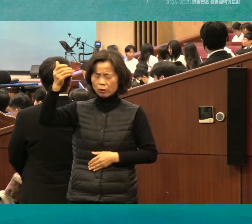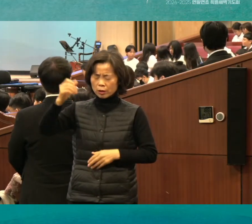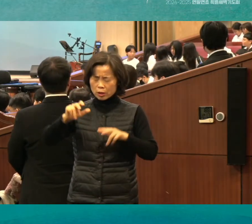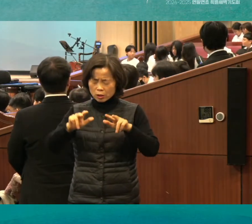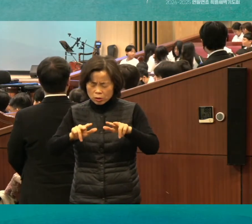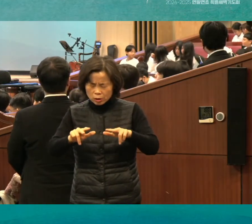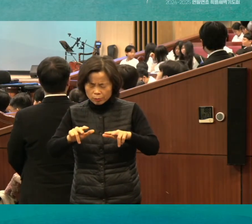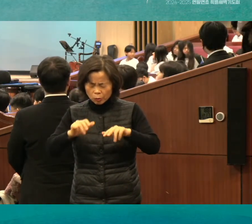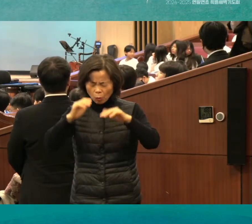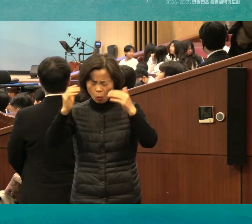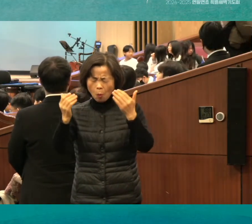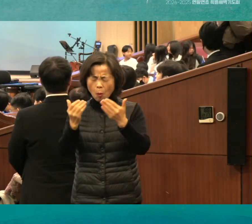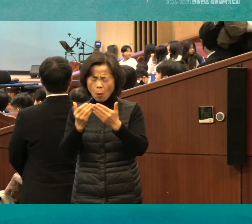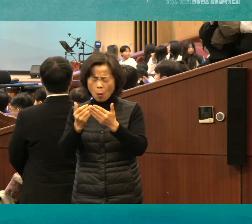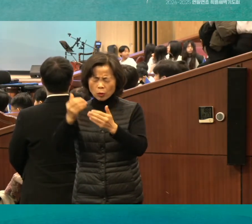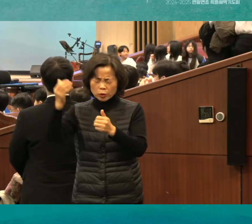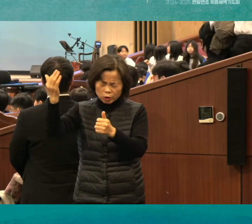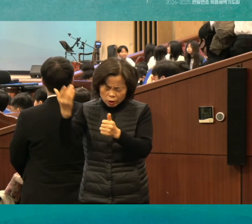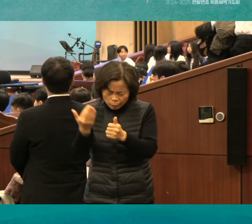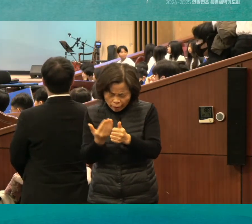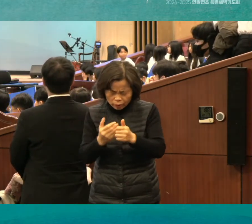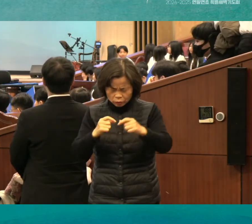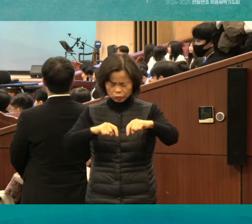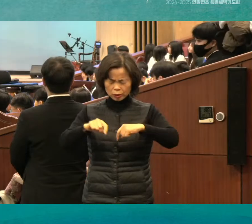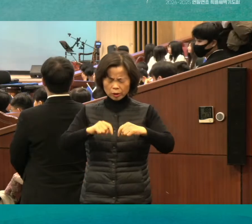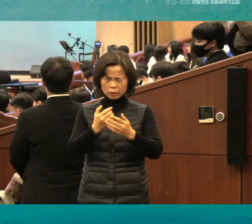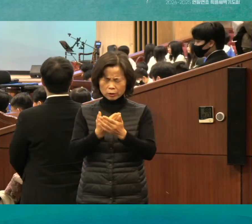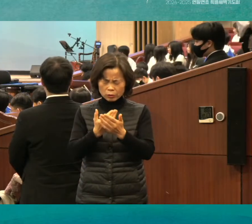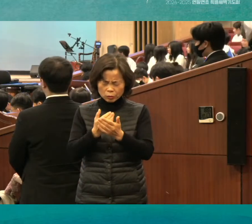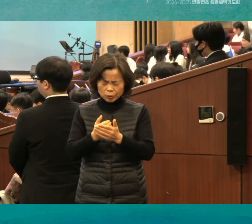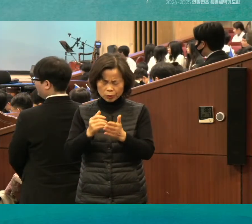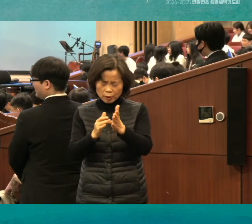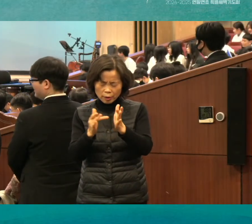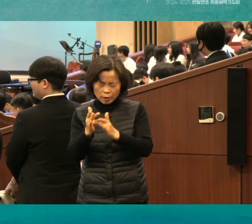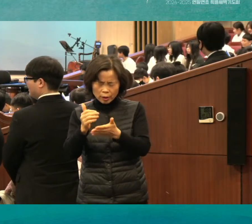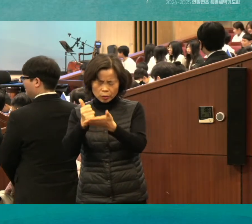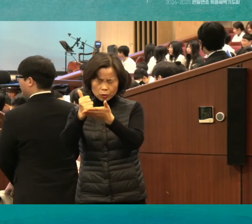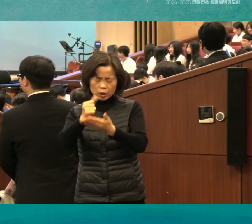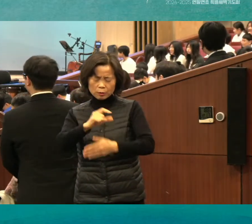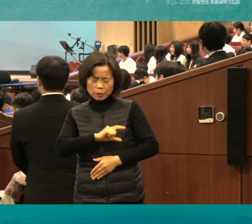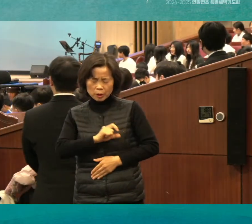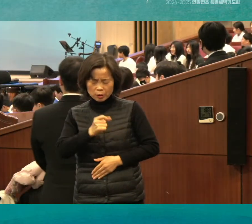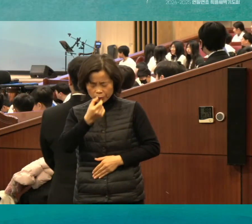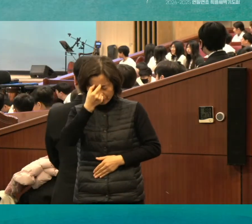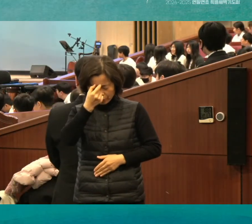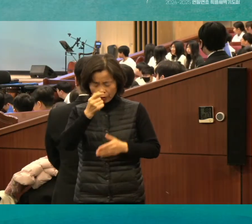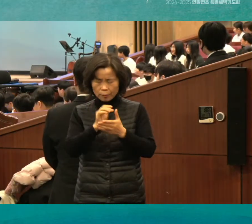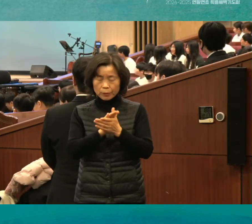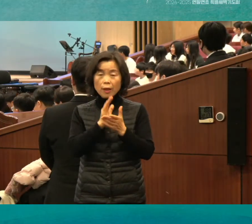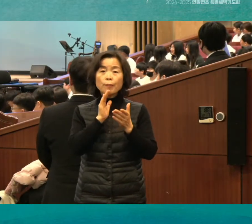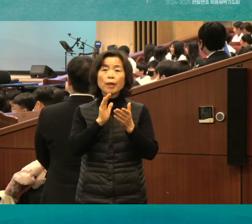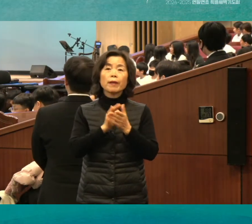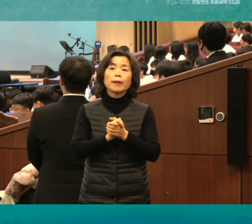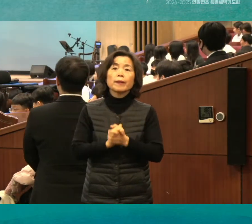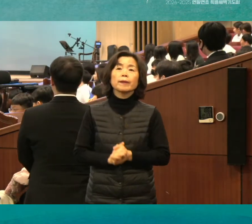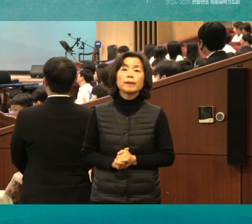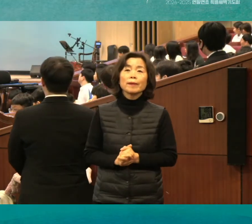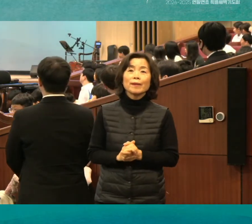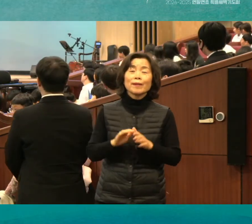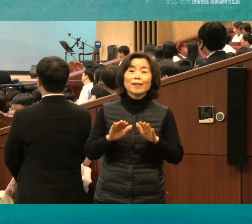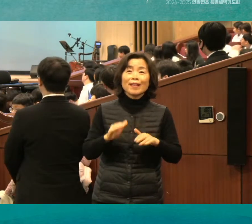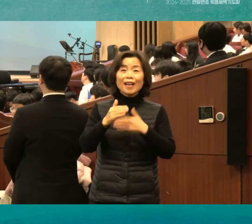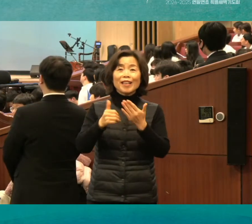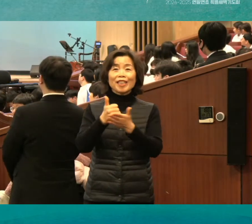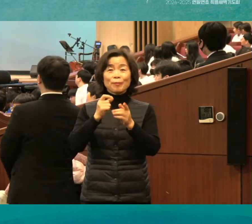시간도 온전히 주장해 주시기를 소원하오며 예수님의 이름으로 기도하옵나이다. 아멘. 자, 우리